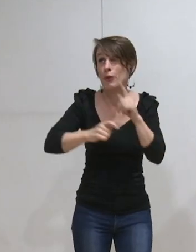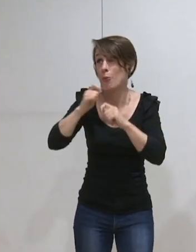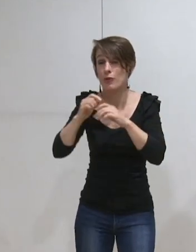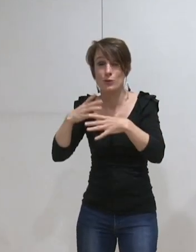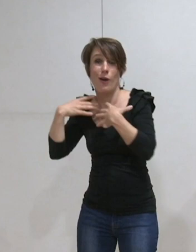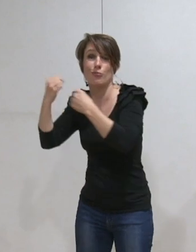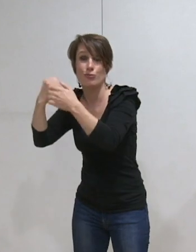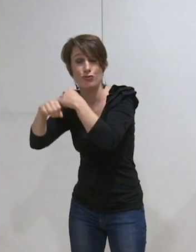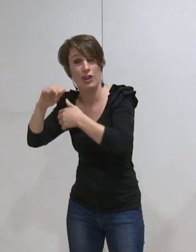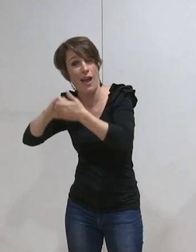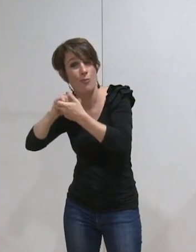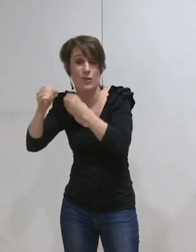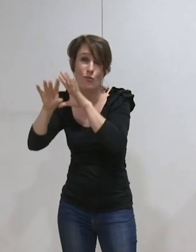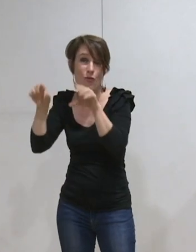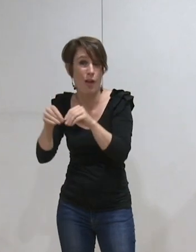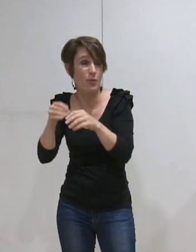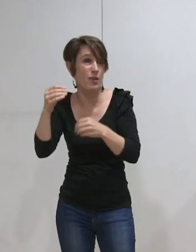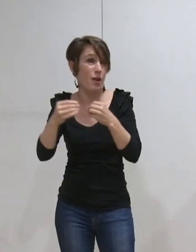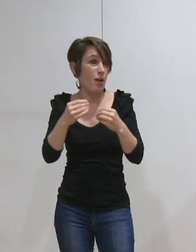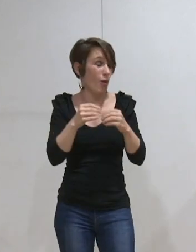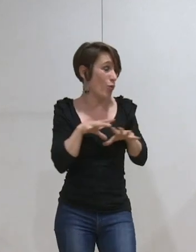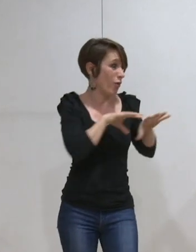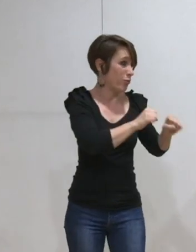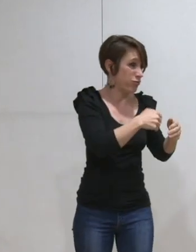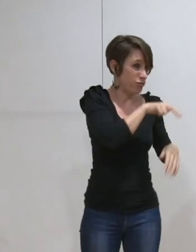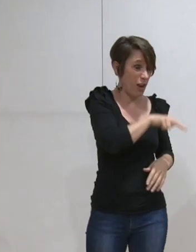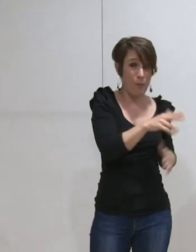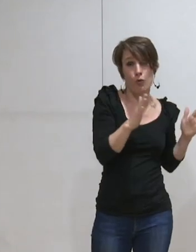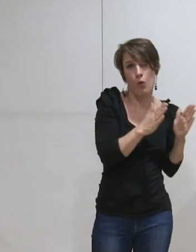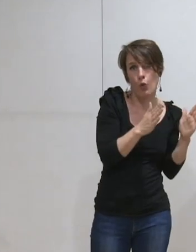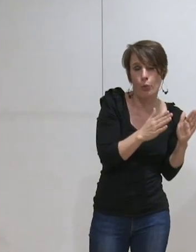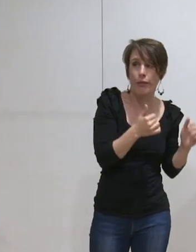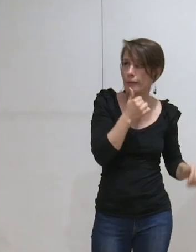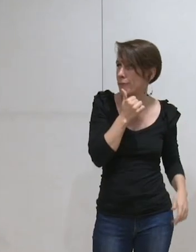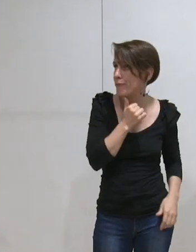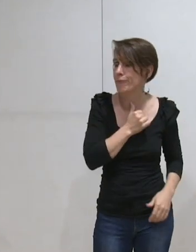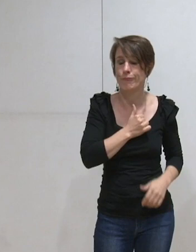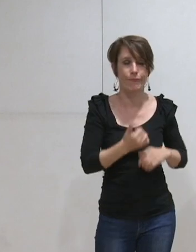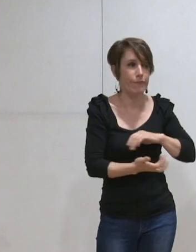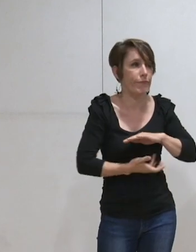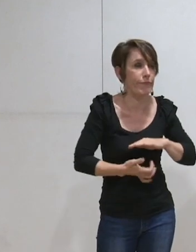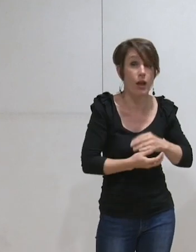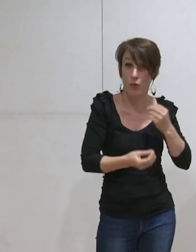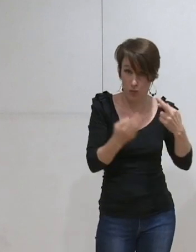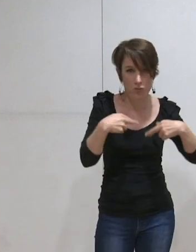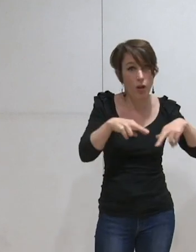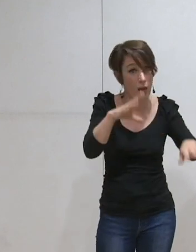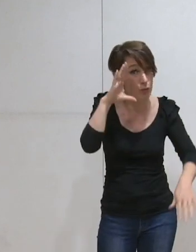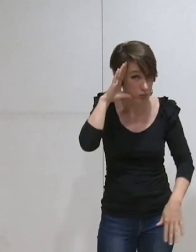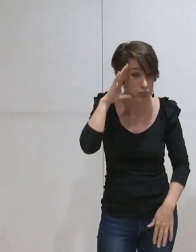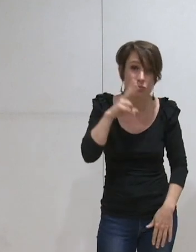hébergés dans des logements qui ne correspondent pas à leur nouveau cadre familial qu'il soit à la rue